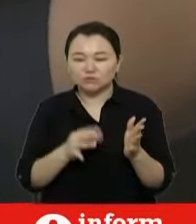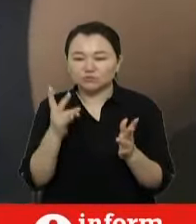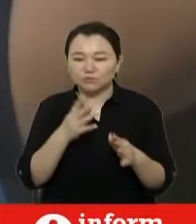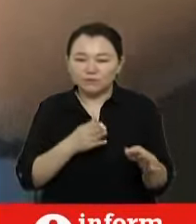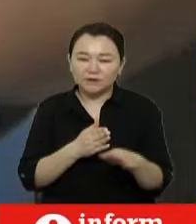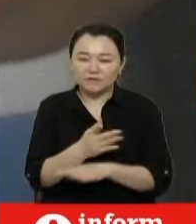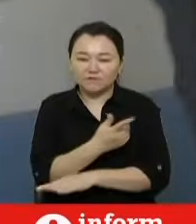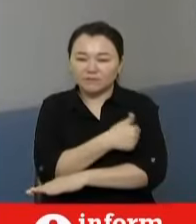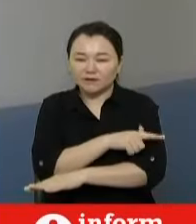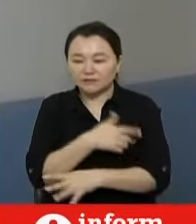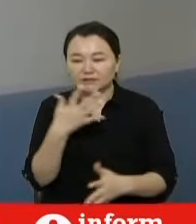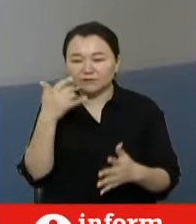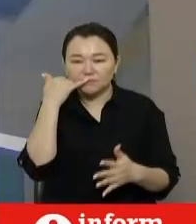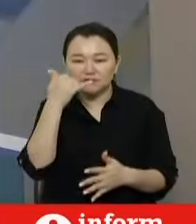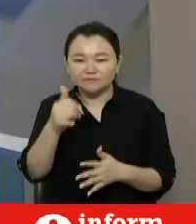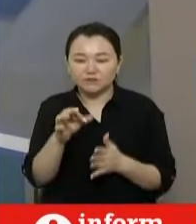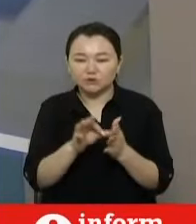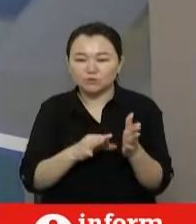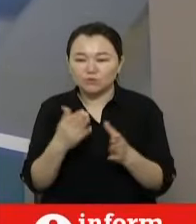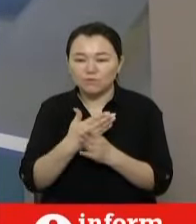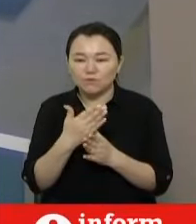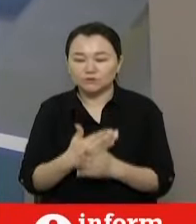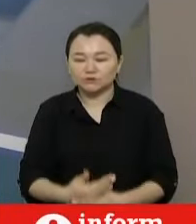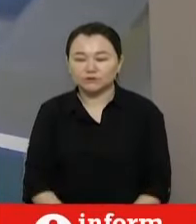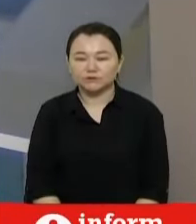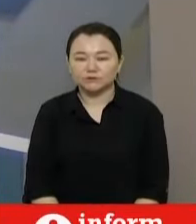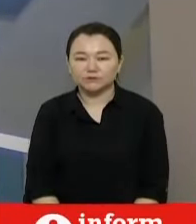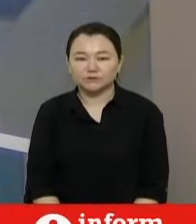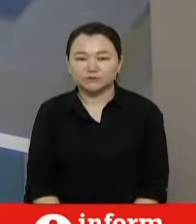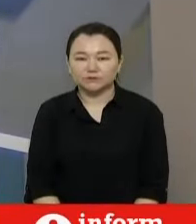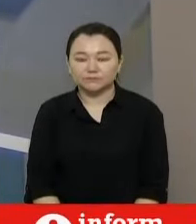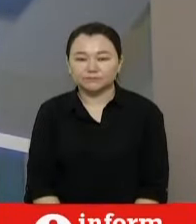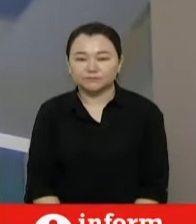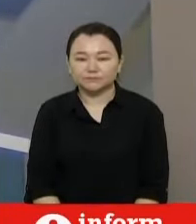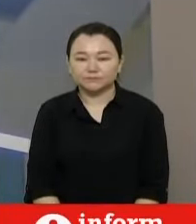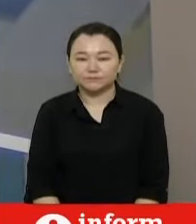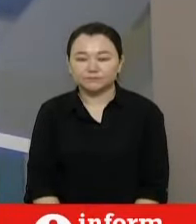больницу или позвонить в скорую. Ануар Амангельдинов, Ринат Абулхаиров, Информбюро.